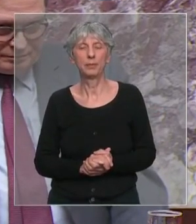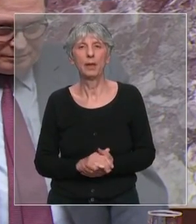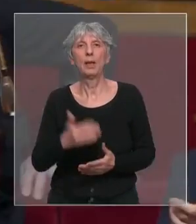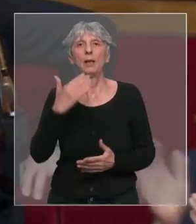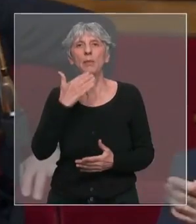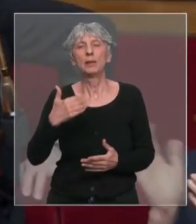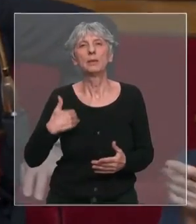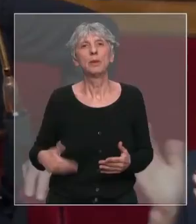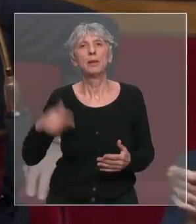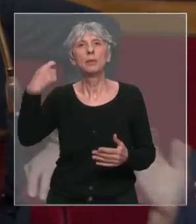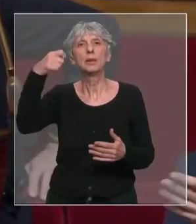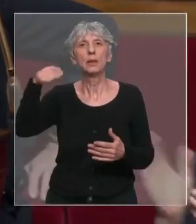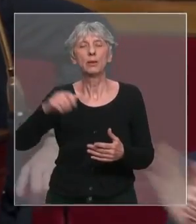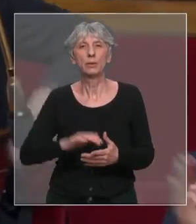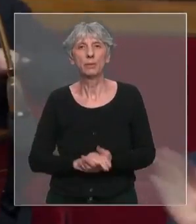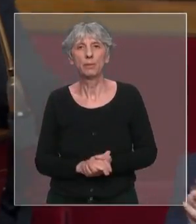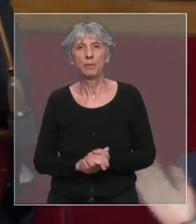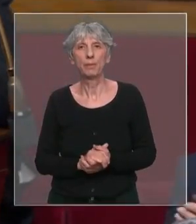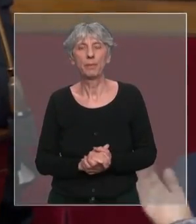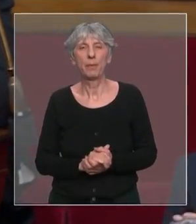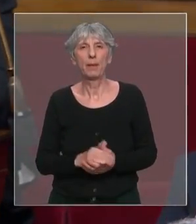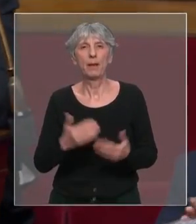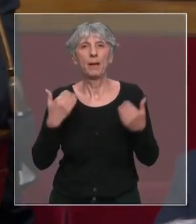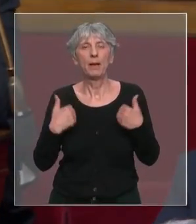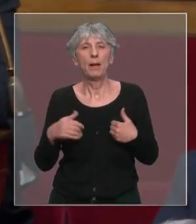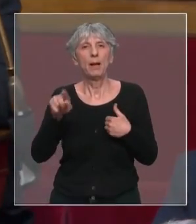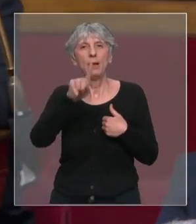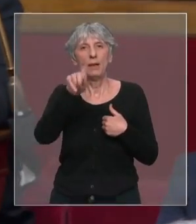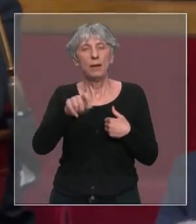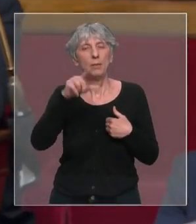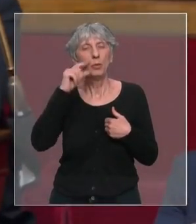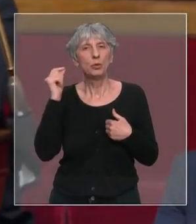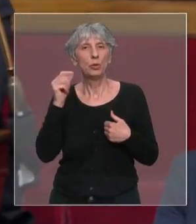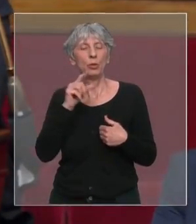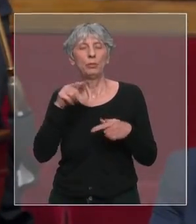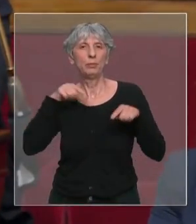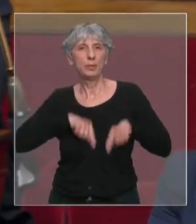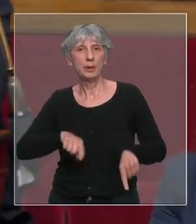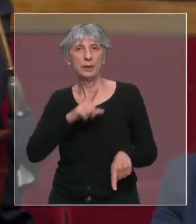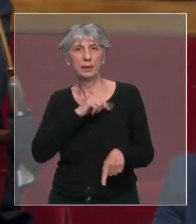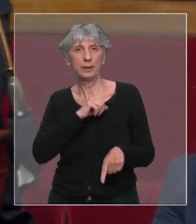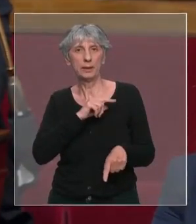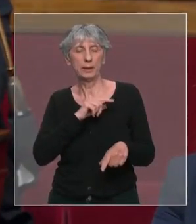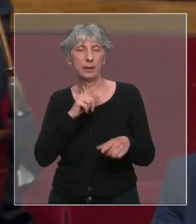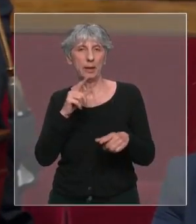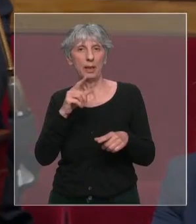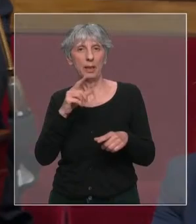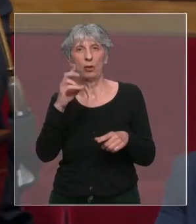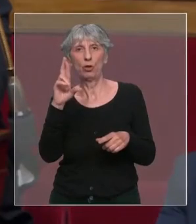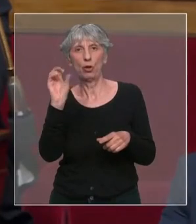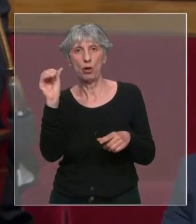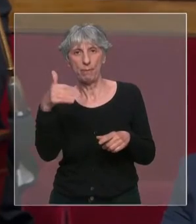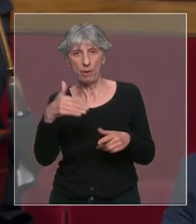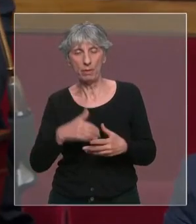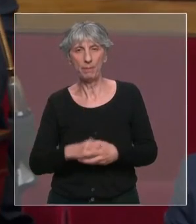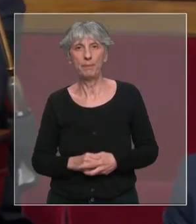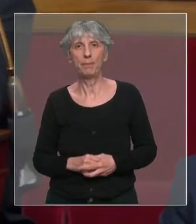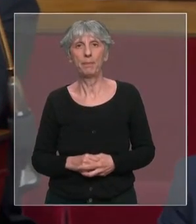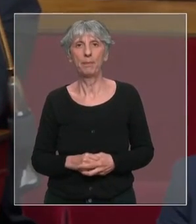Merci, madame la présidente. Ma question s'adresse à monsieur Damanin, ministre de l'Intérieur et de